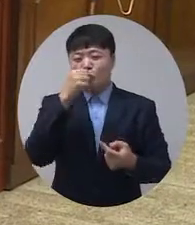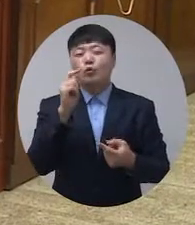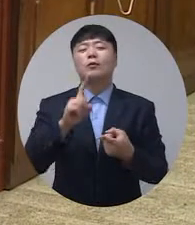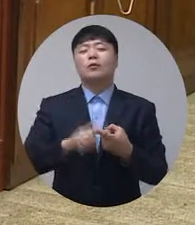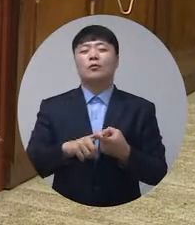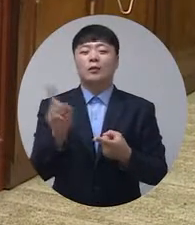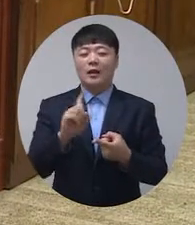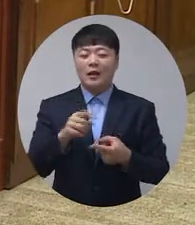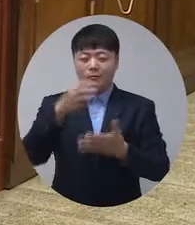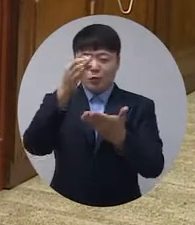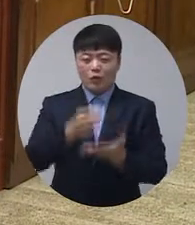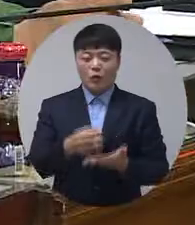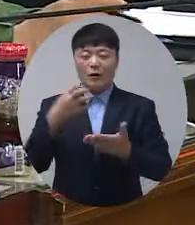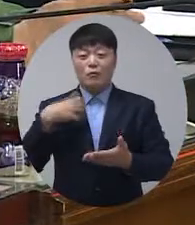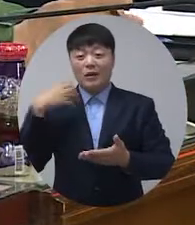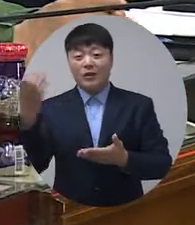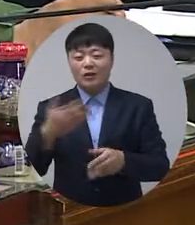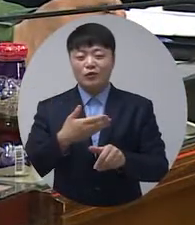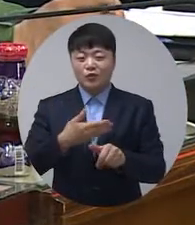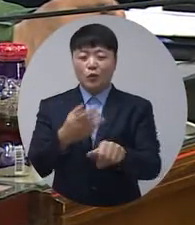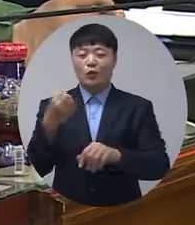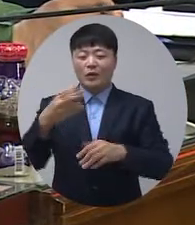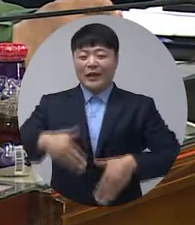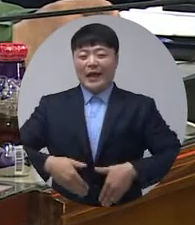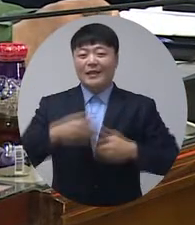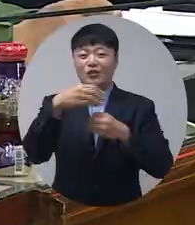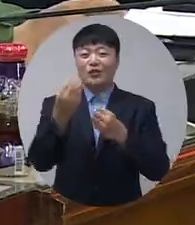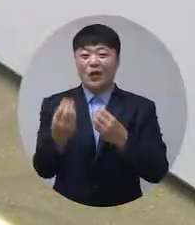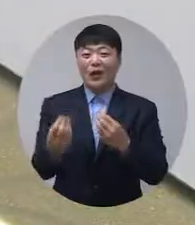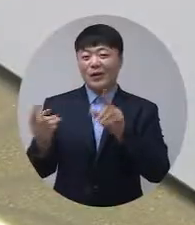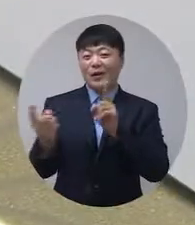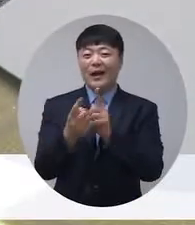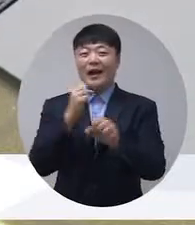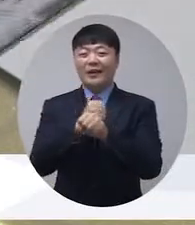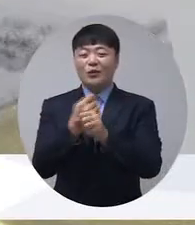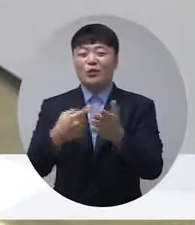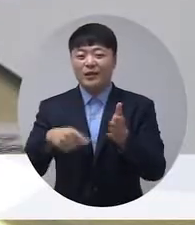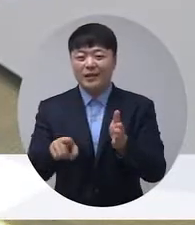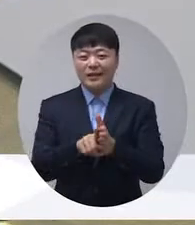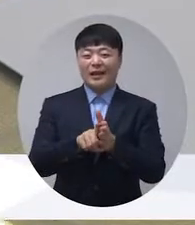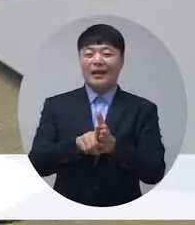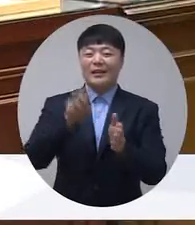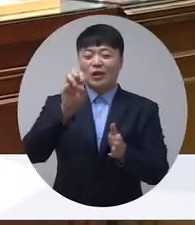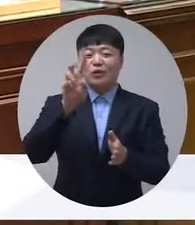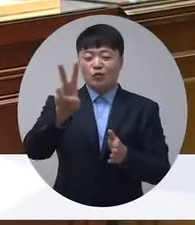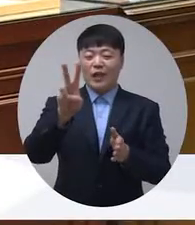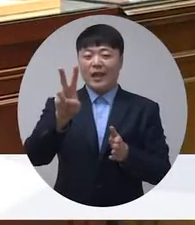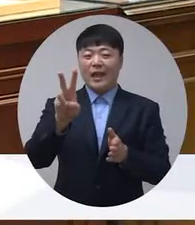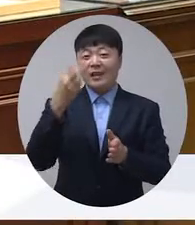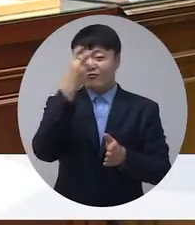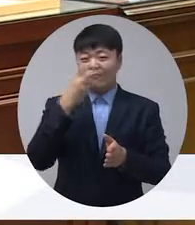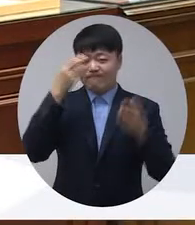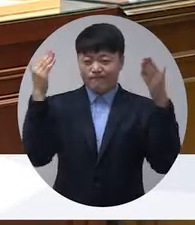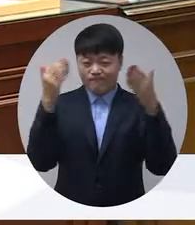국민들의 물가와 생계 부담을 덜고 따뜻한 추석을 보낼 수 있도록 추석 성수품 32개 중정 관리